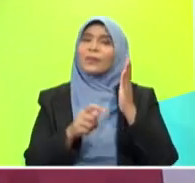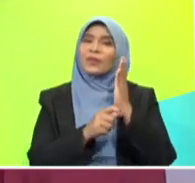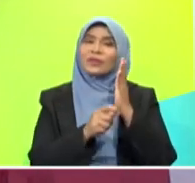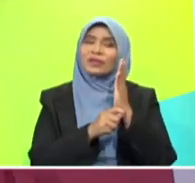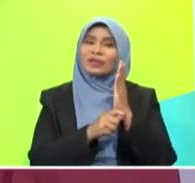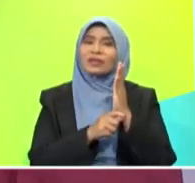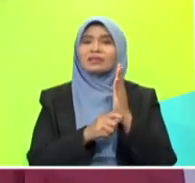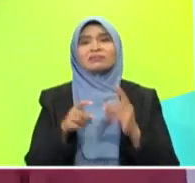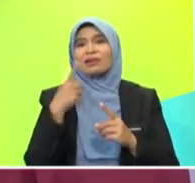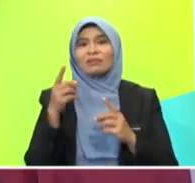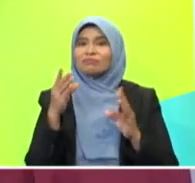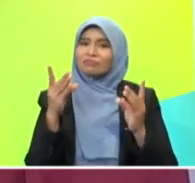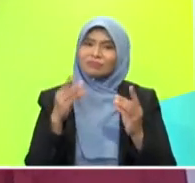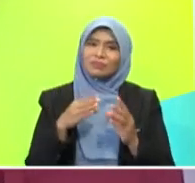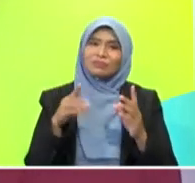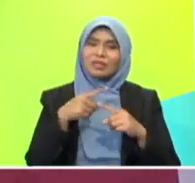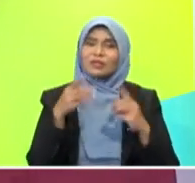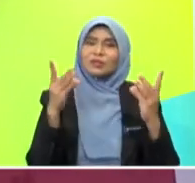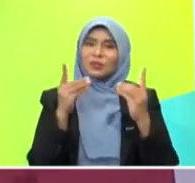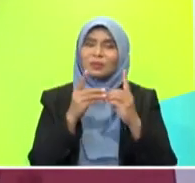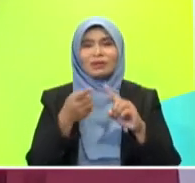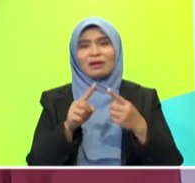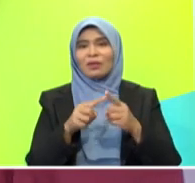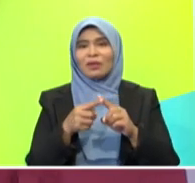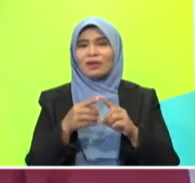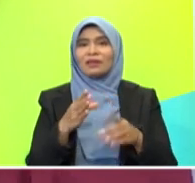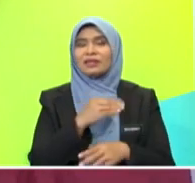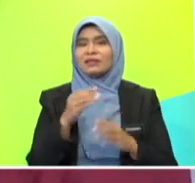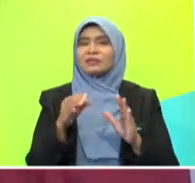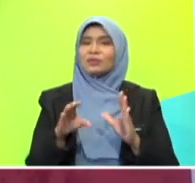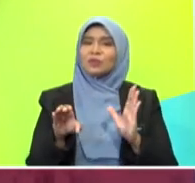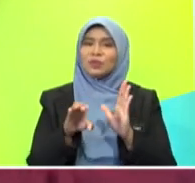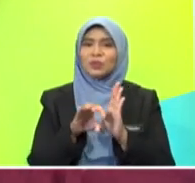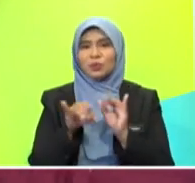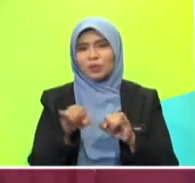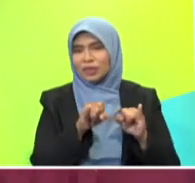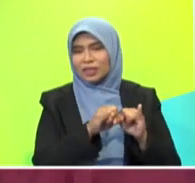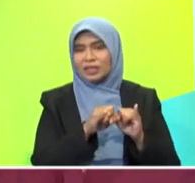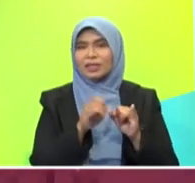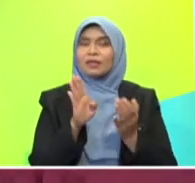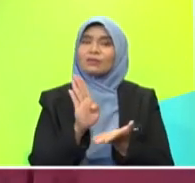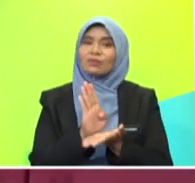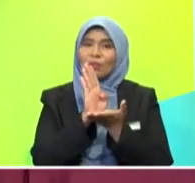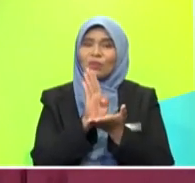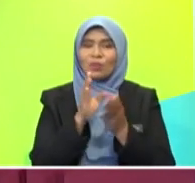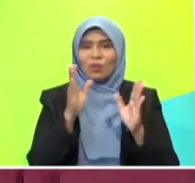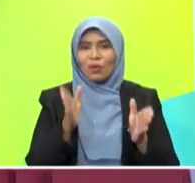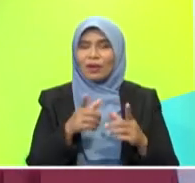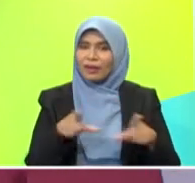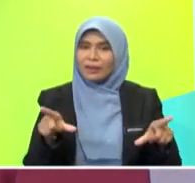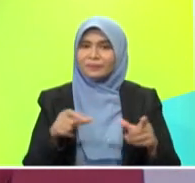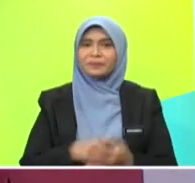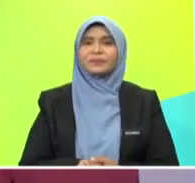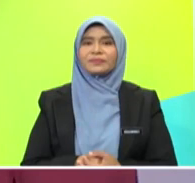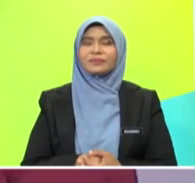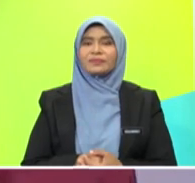bertekus sama dengan kawan-kawan Sudi menolong orang lain itulah tanggung jawab sebagai seorang murid terhadap sekolah